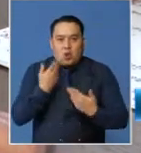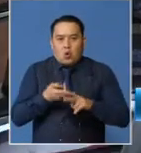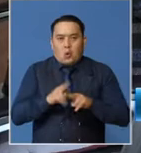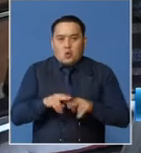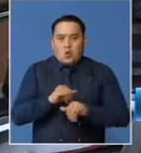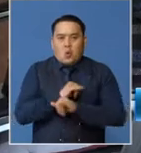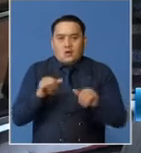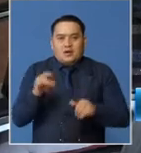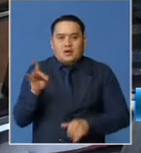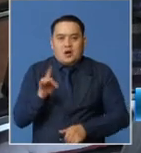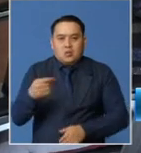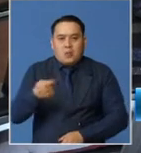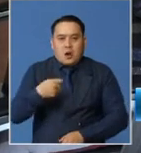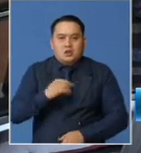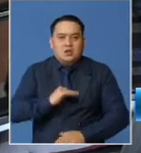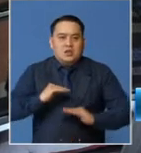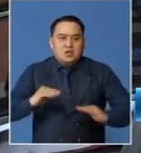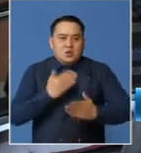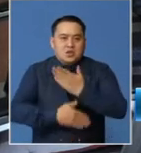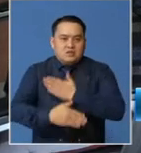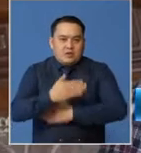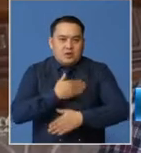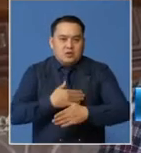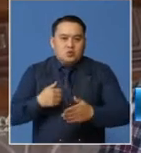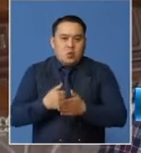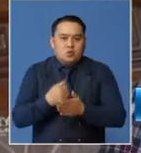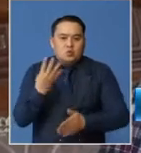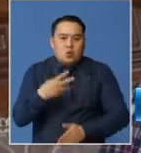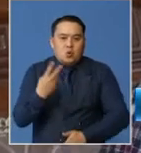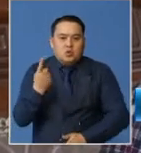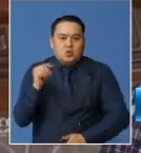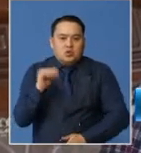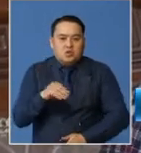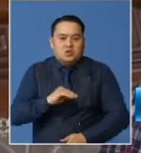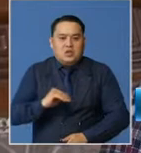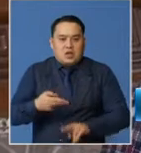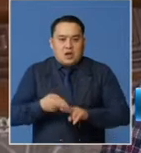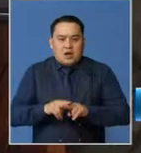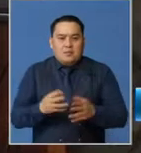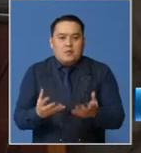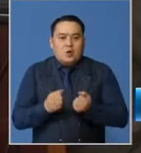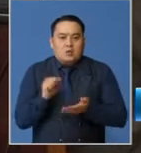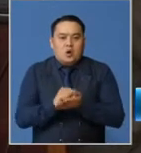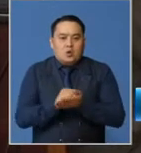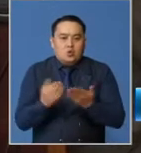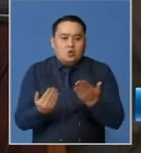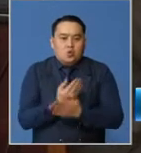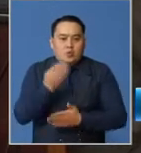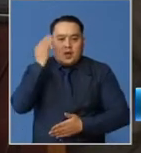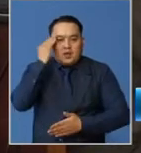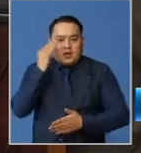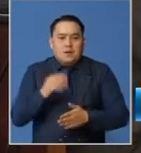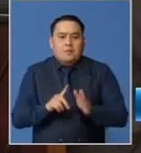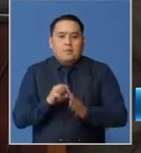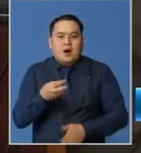того, увеличат размер пособия для детей с инвалидностью до 41 тысячи тенге. Прием документов по новому расчету начнется с